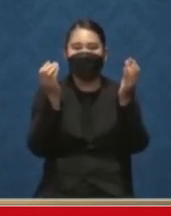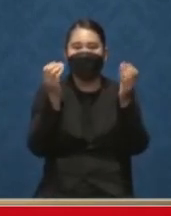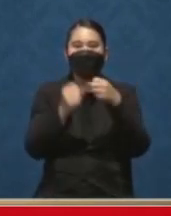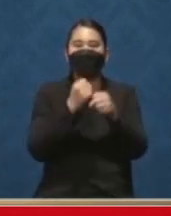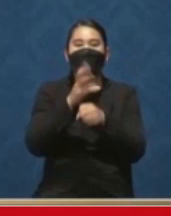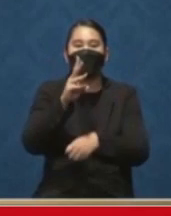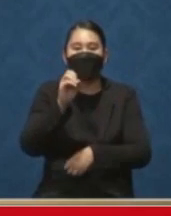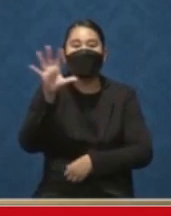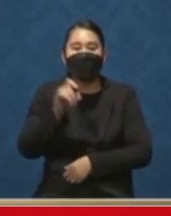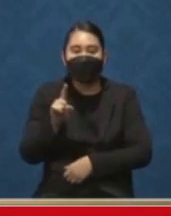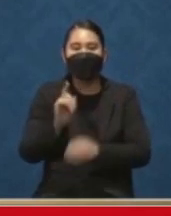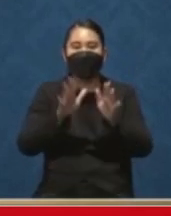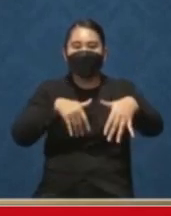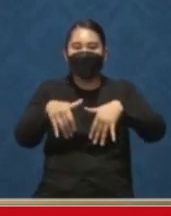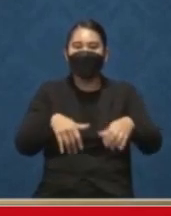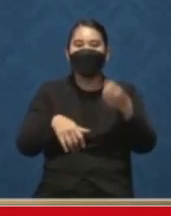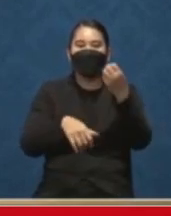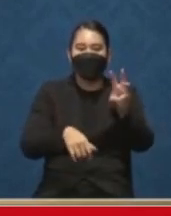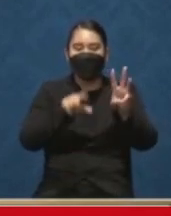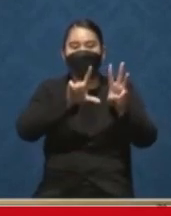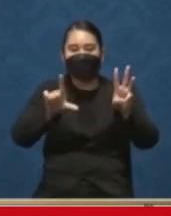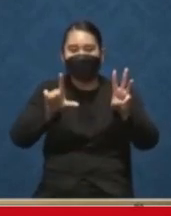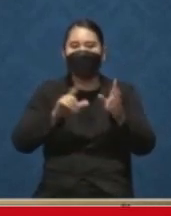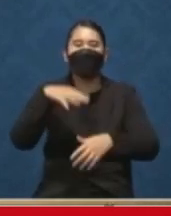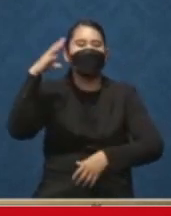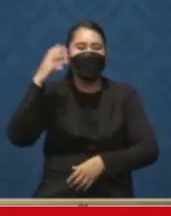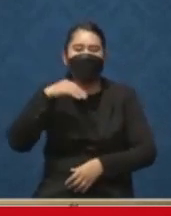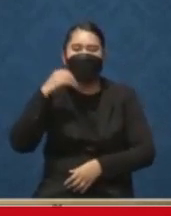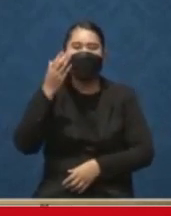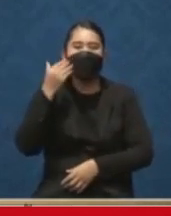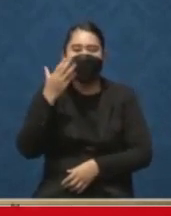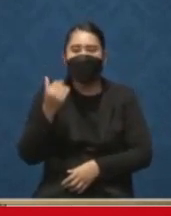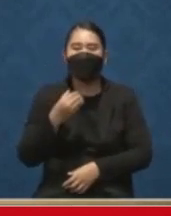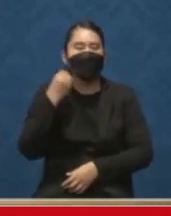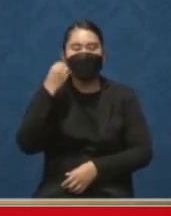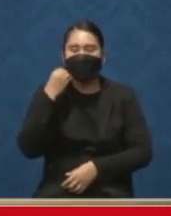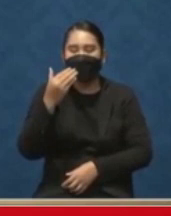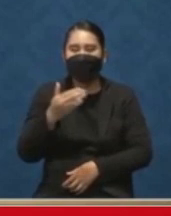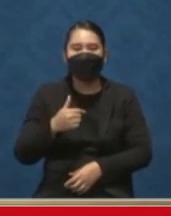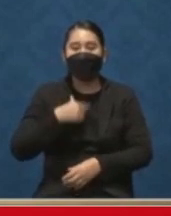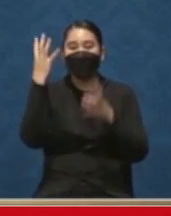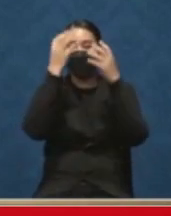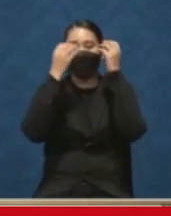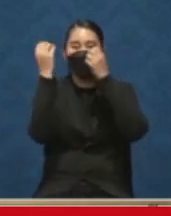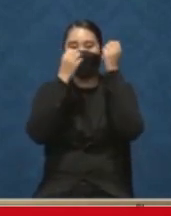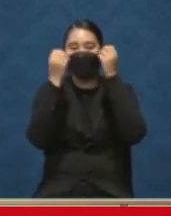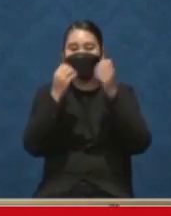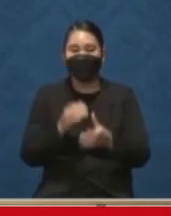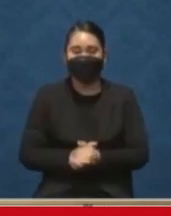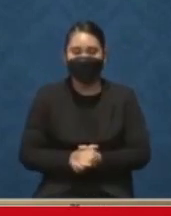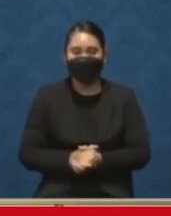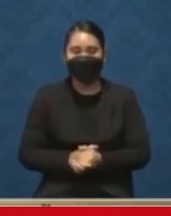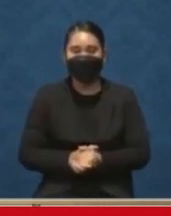มาจากประชามติ16ล้านเสียง15ล้านเสียงอ้างอยู่ตลอดอ้างจนไม่รู้จนผมจนมึนไปหมด